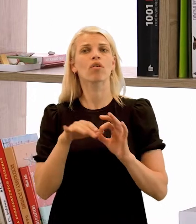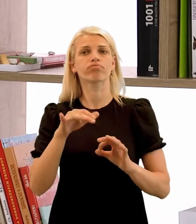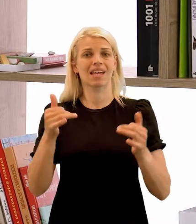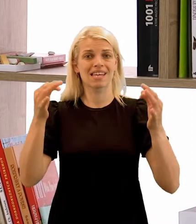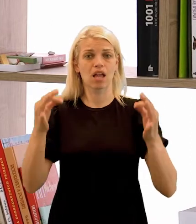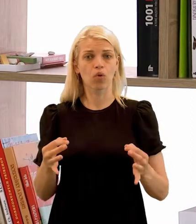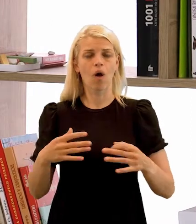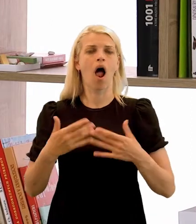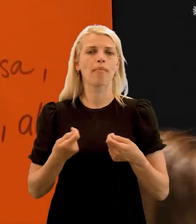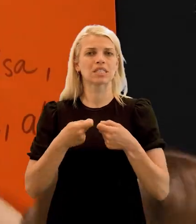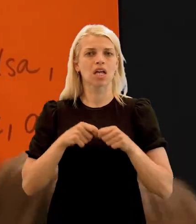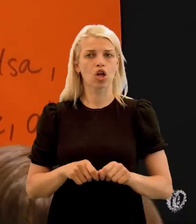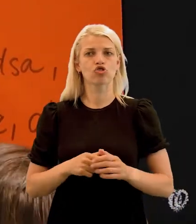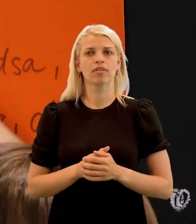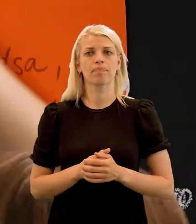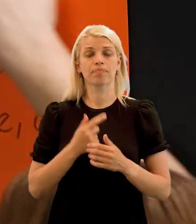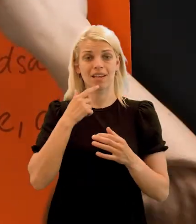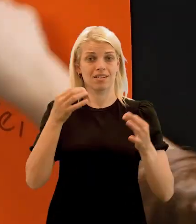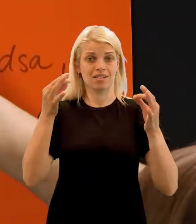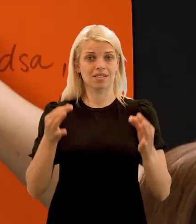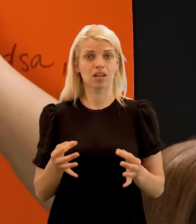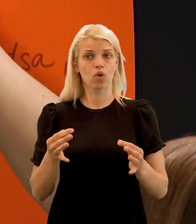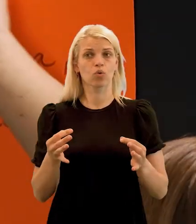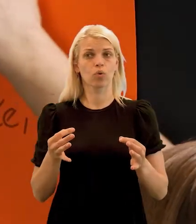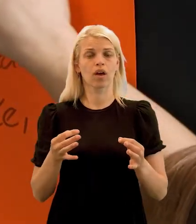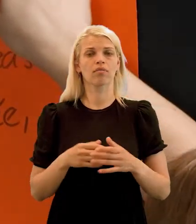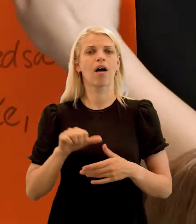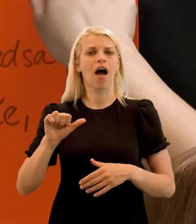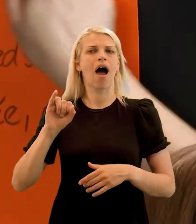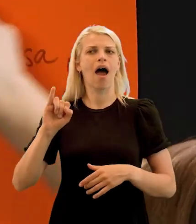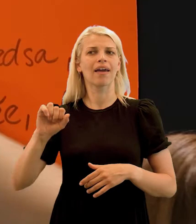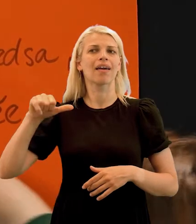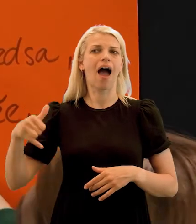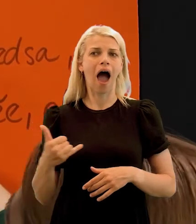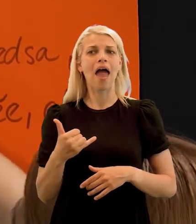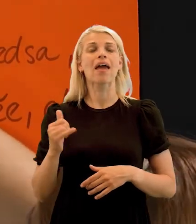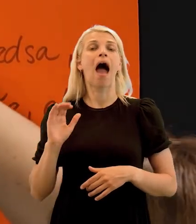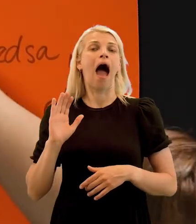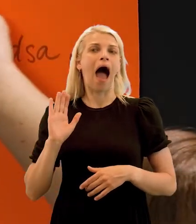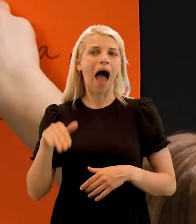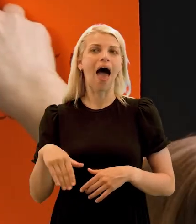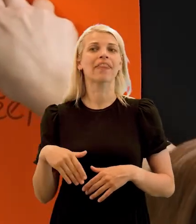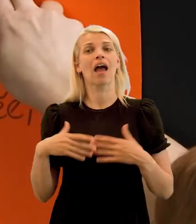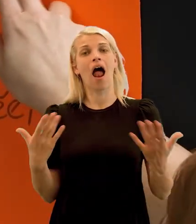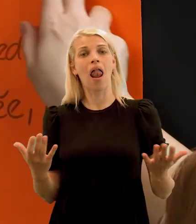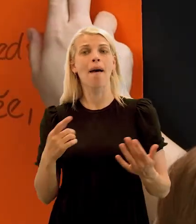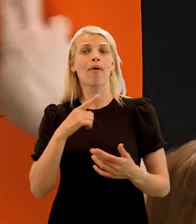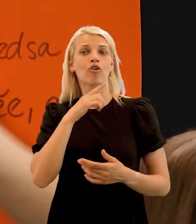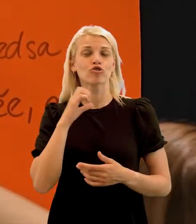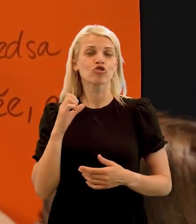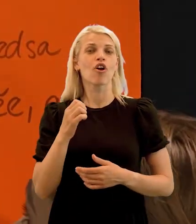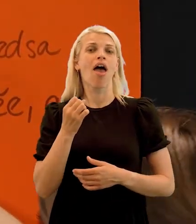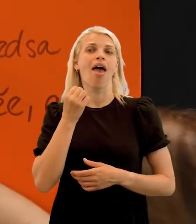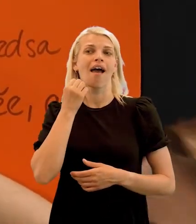jednoduché alebo zložené. Jednoduché a, i, aj, ani, alebo, že, keď, aby, ale,